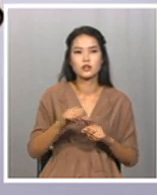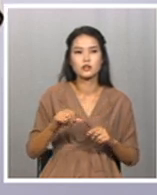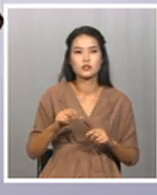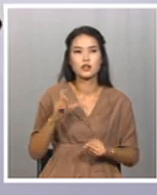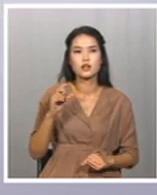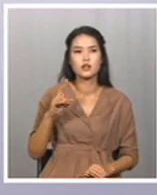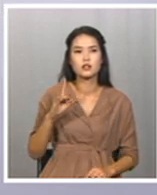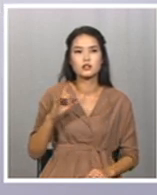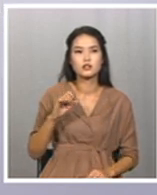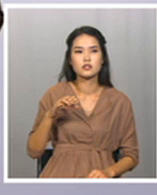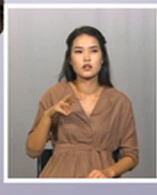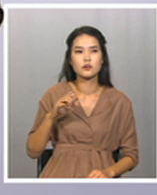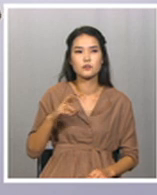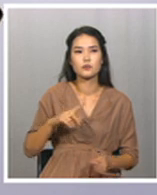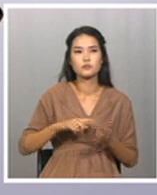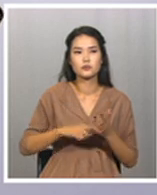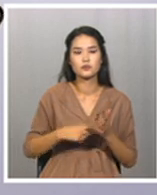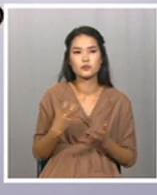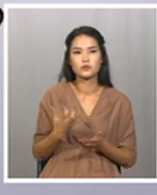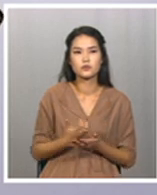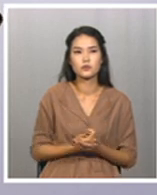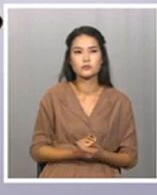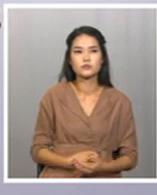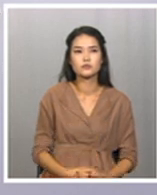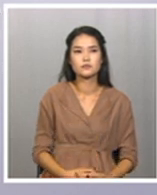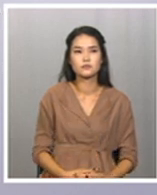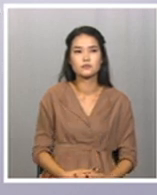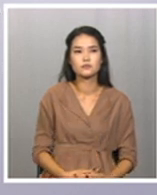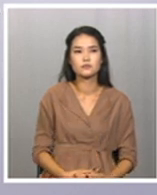аралықтарын және экстремум нүктелерін табыңыз.